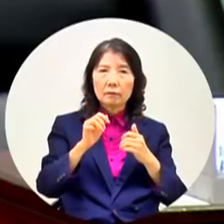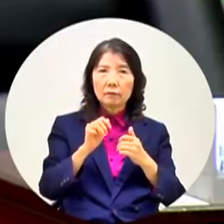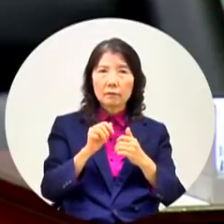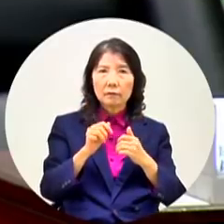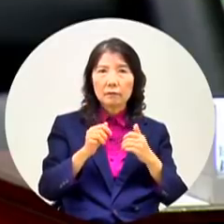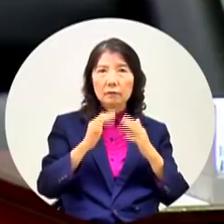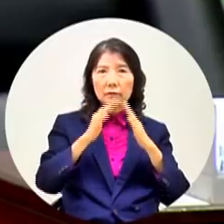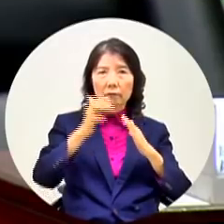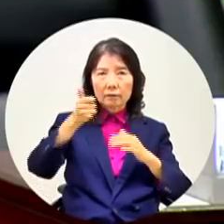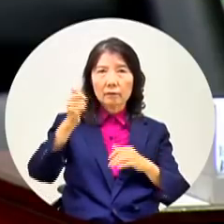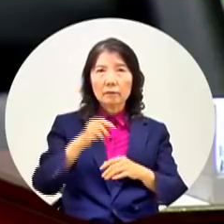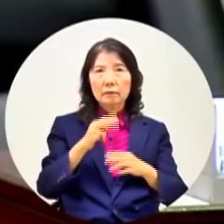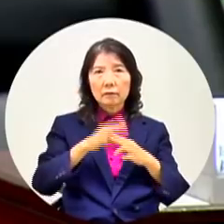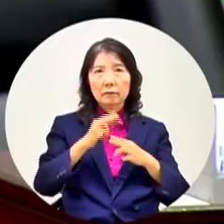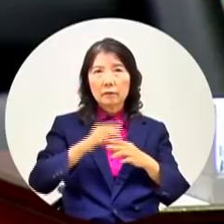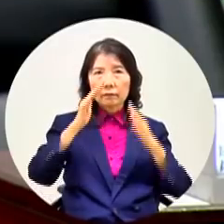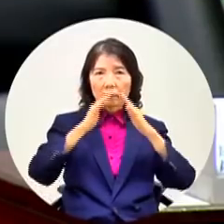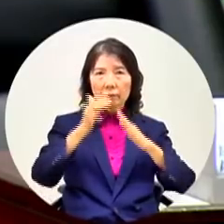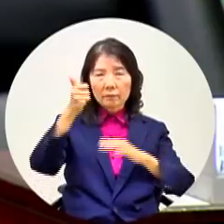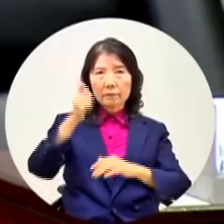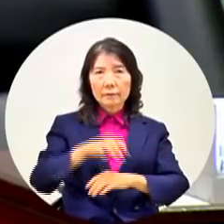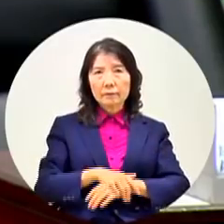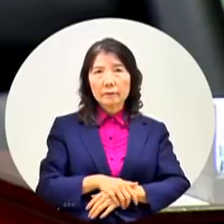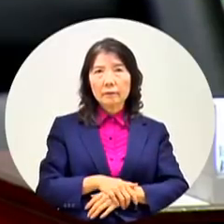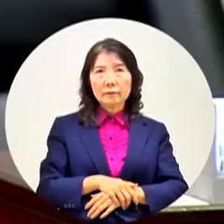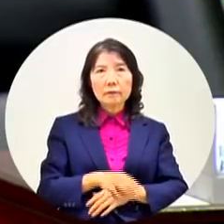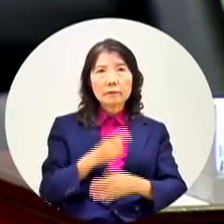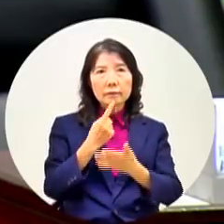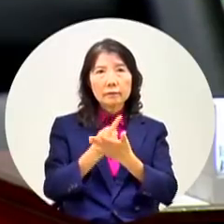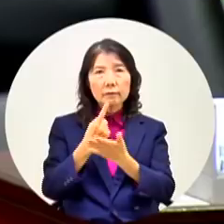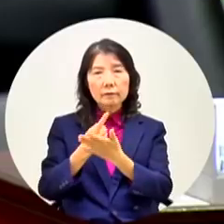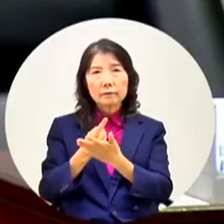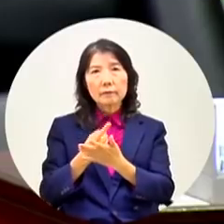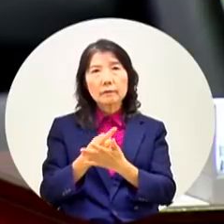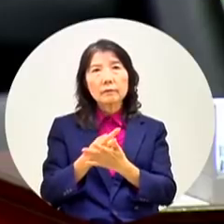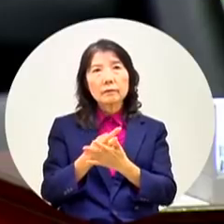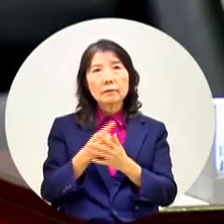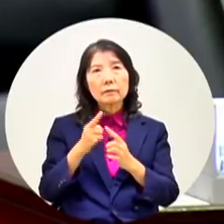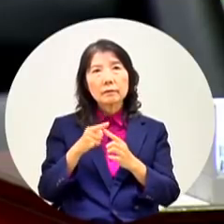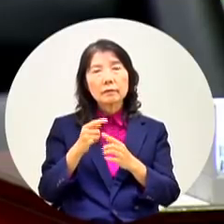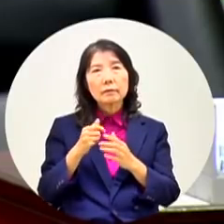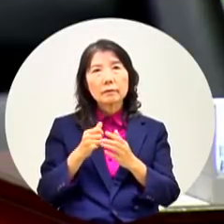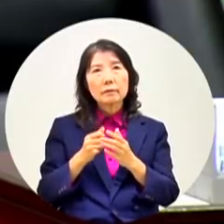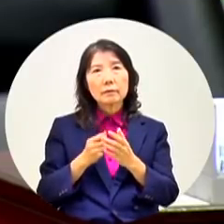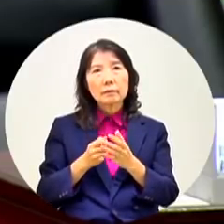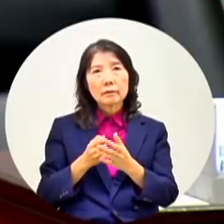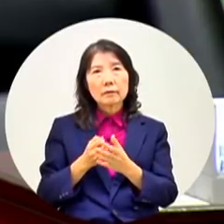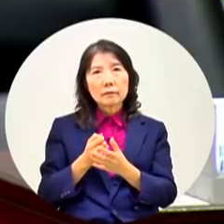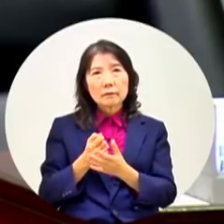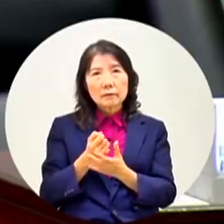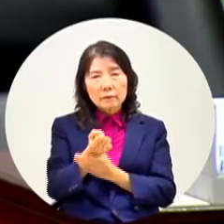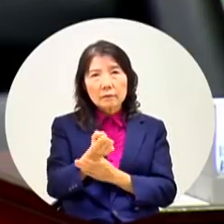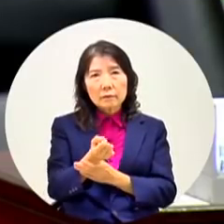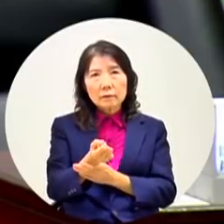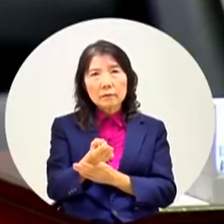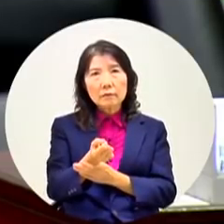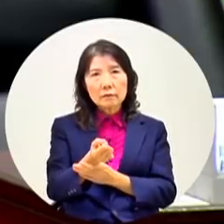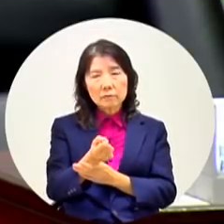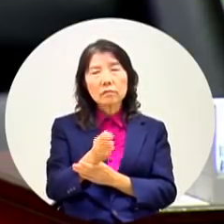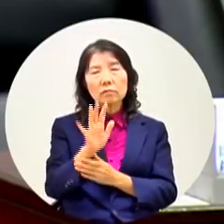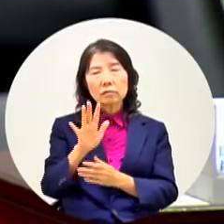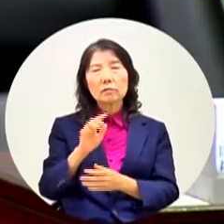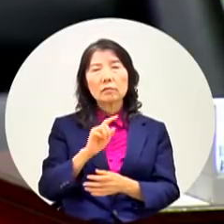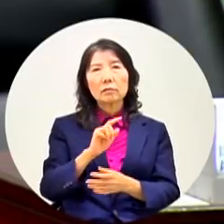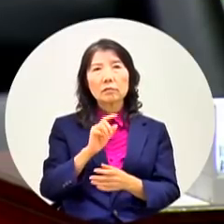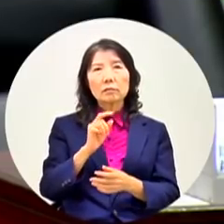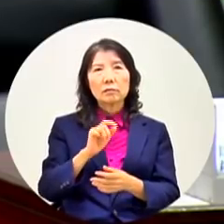市长，咱任何一个人，伫遐出事就落土命啊。当然，这种作地古